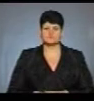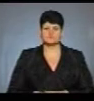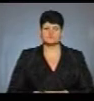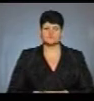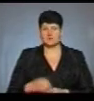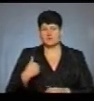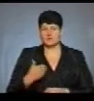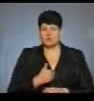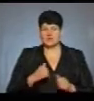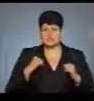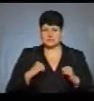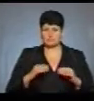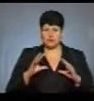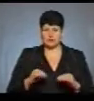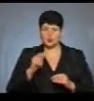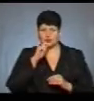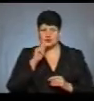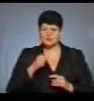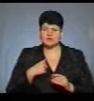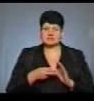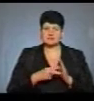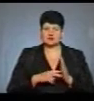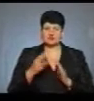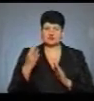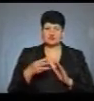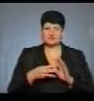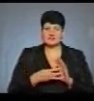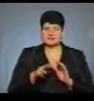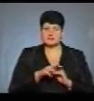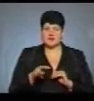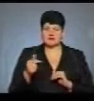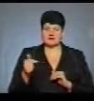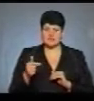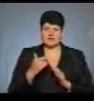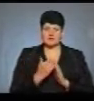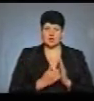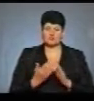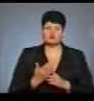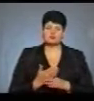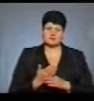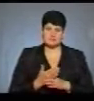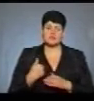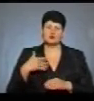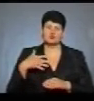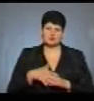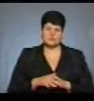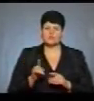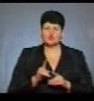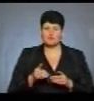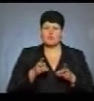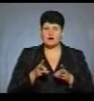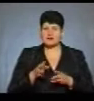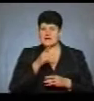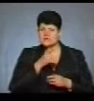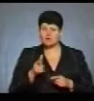Ми б хотіли заспокоїти українців, що у нас заплановано 48 мільярдів гривень на програму субсидій. Ми розуміємо, що в опалювальний